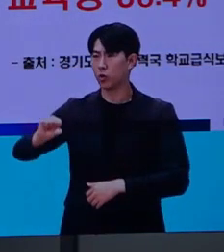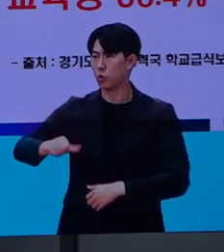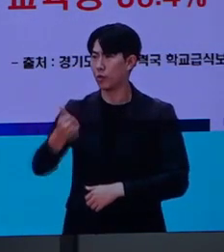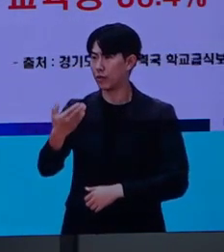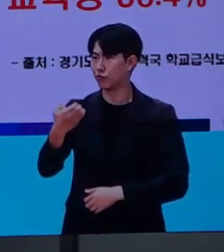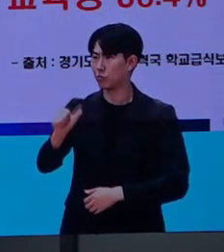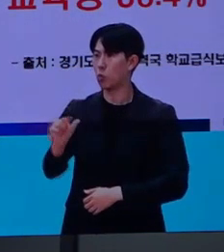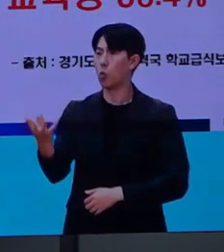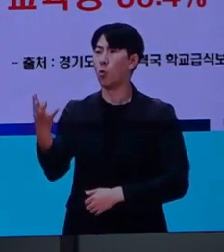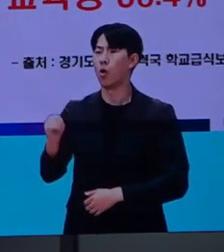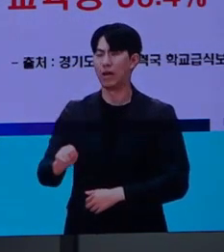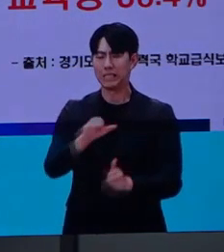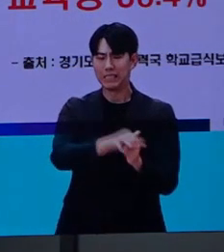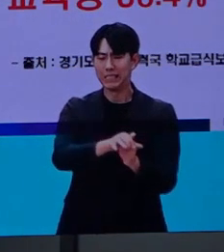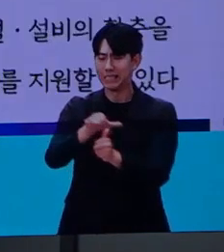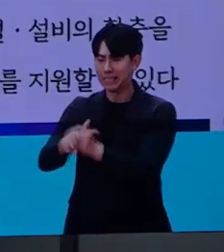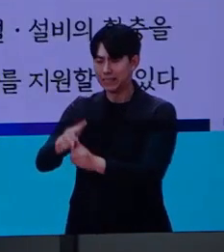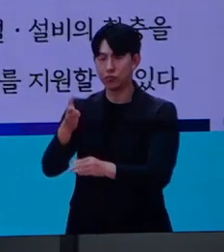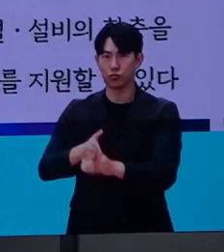5,595억 원을 부담하고 있습니다.